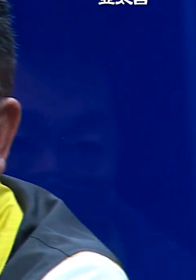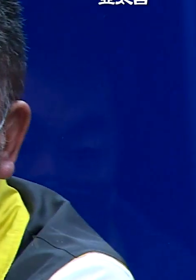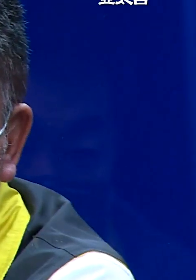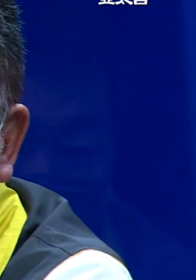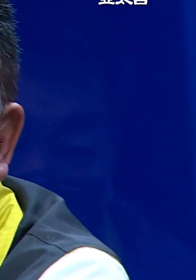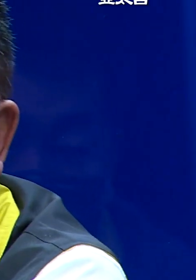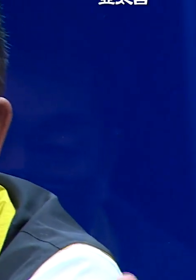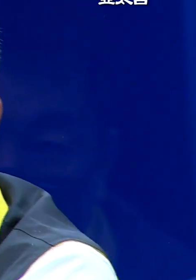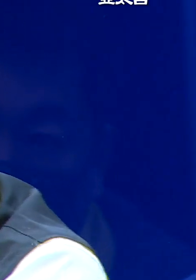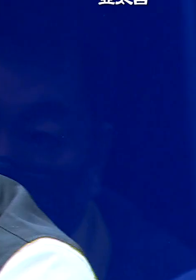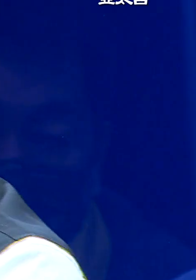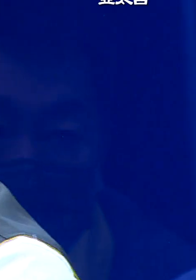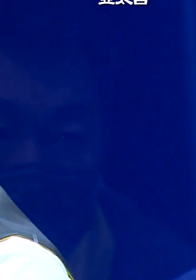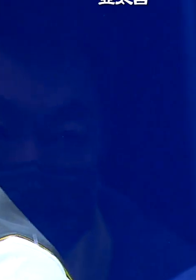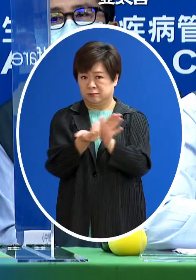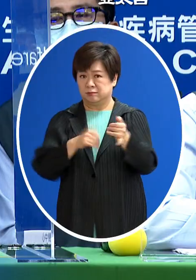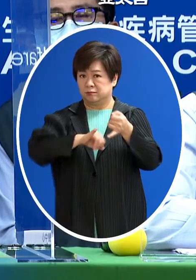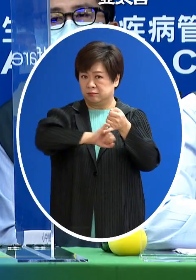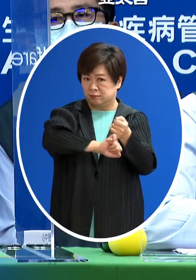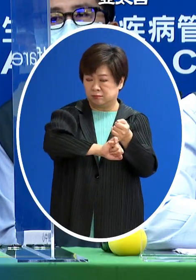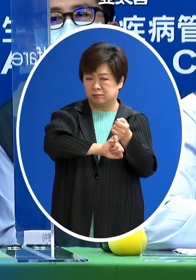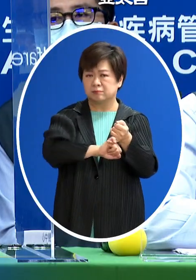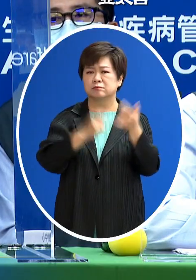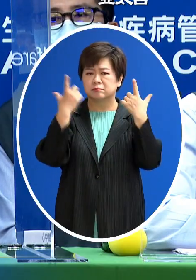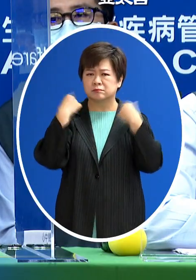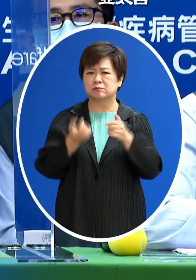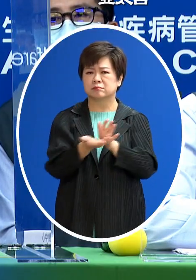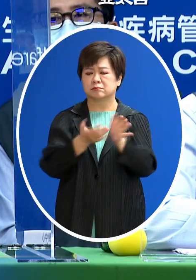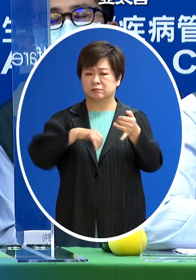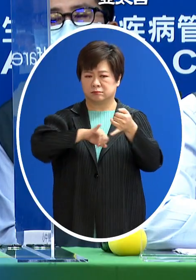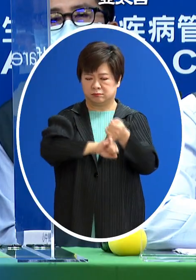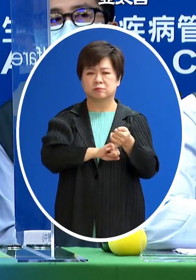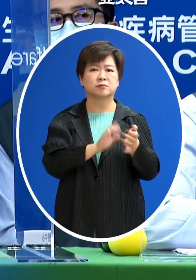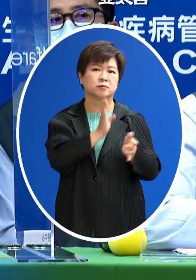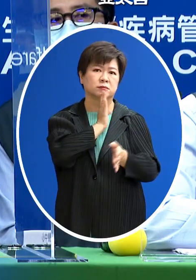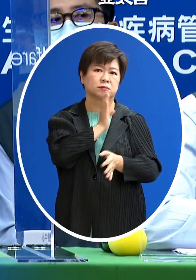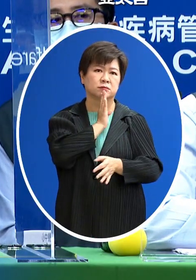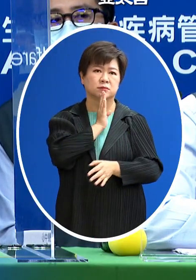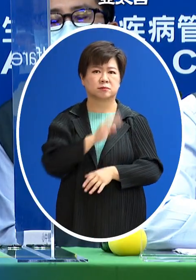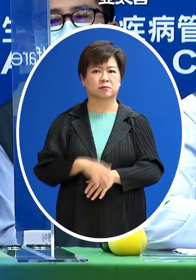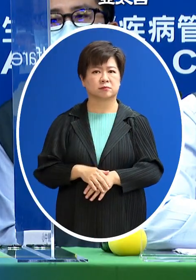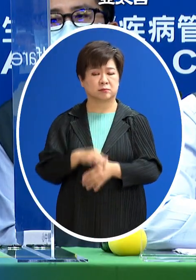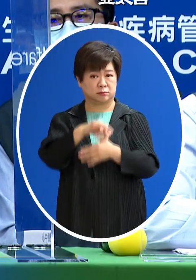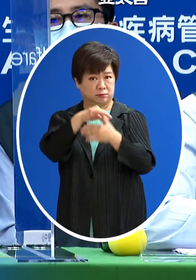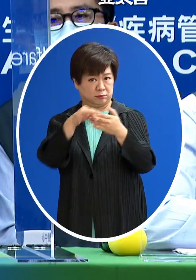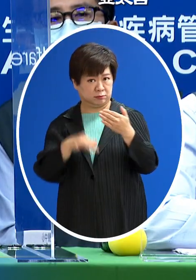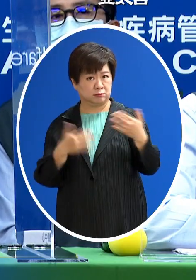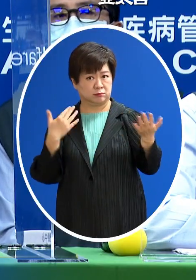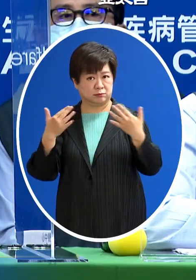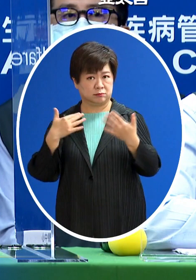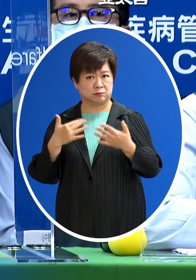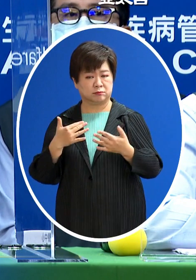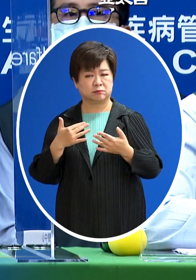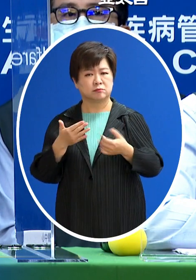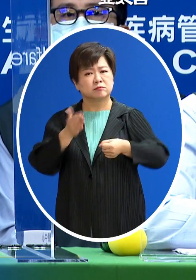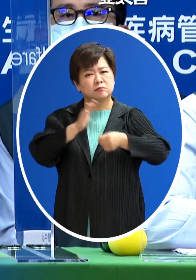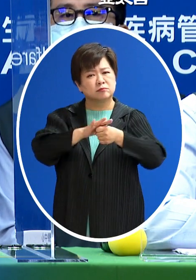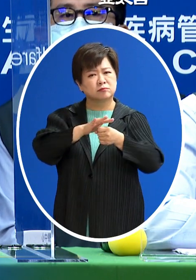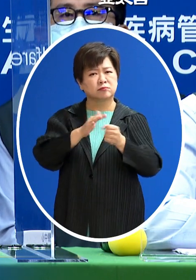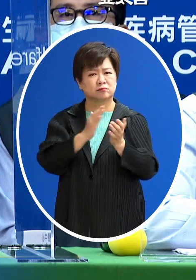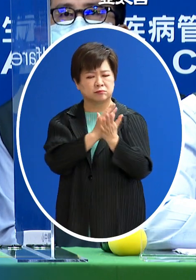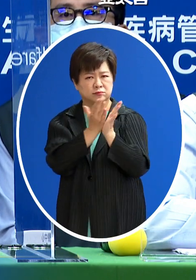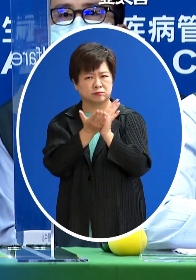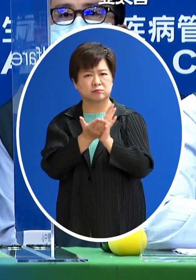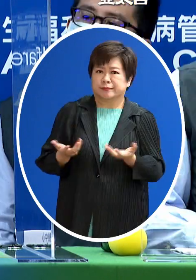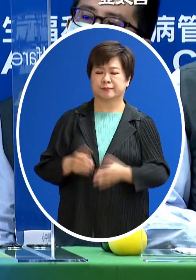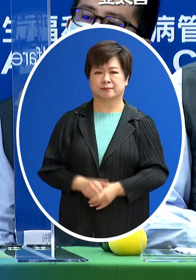得进度是否受到影响。 在预采购的架构之下，都有订购相关的一个补偿的办法，我们根据那个办法